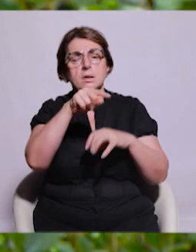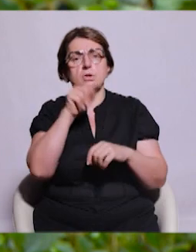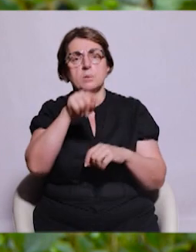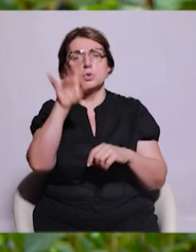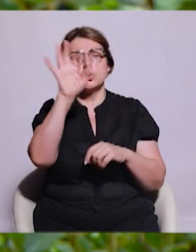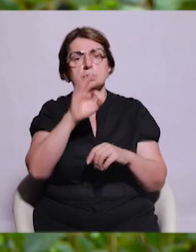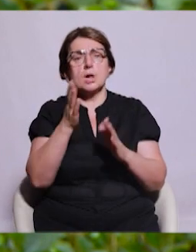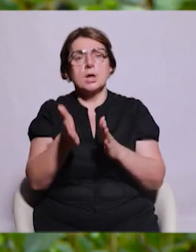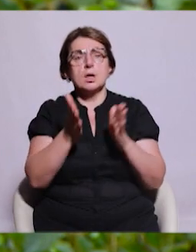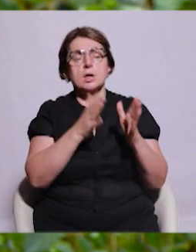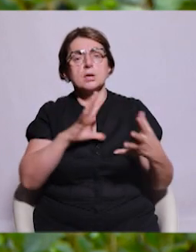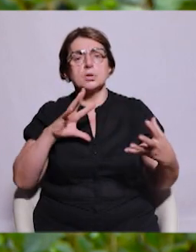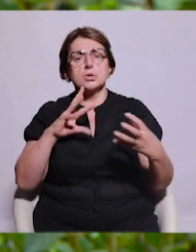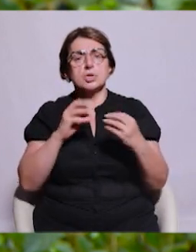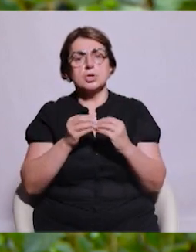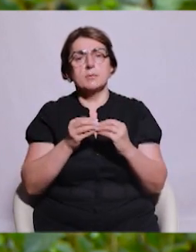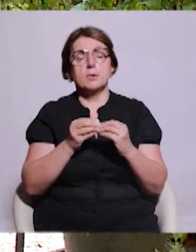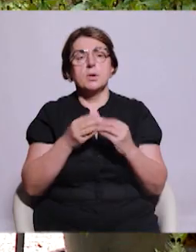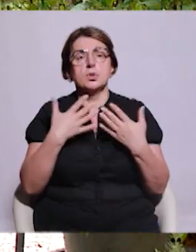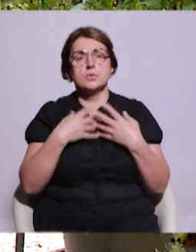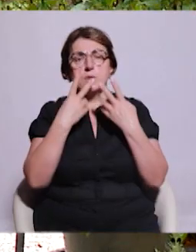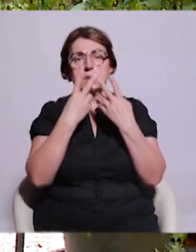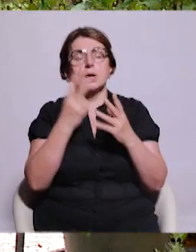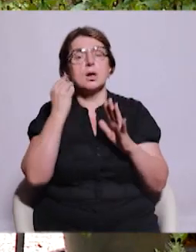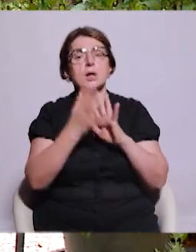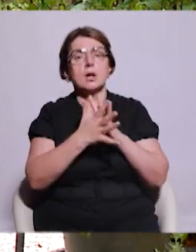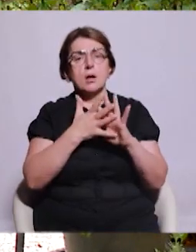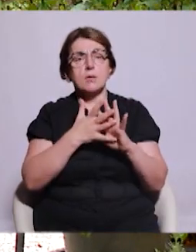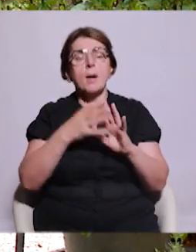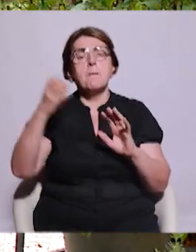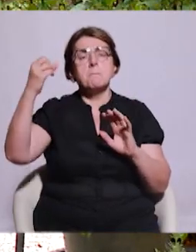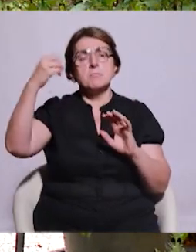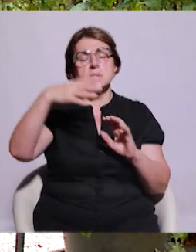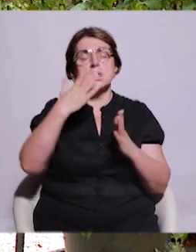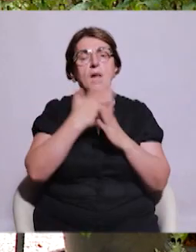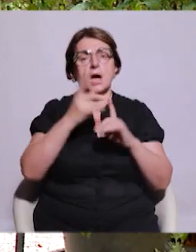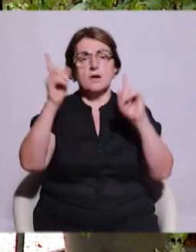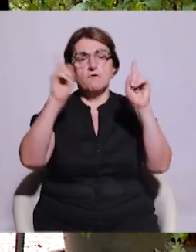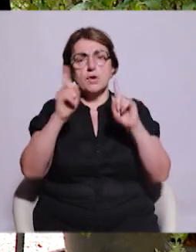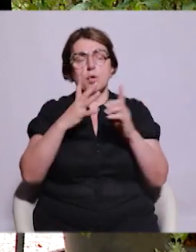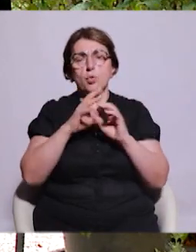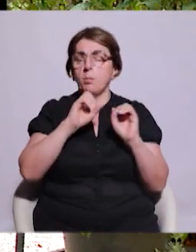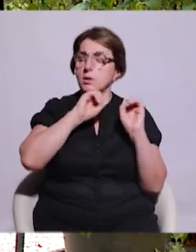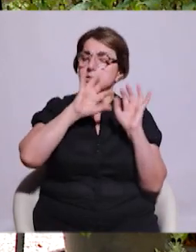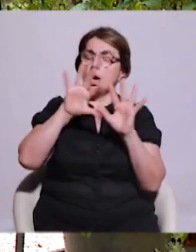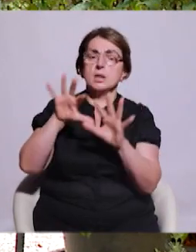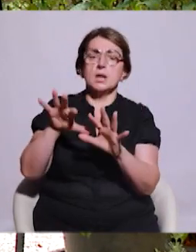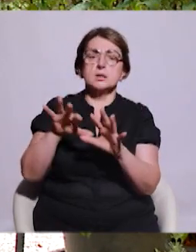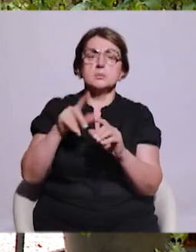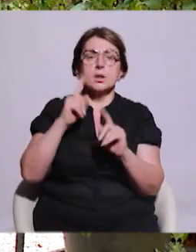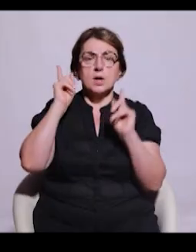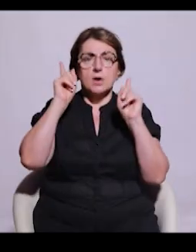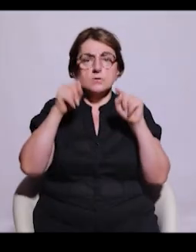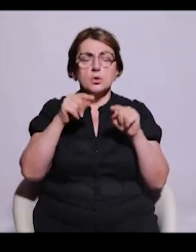შესახებ და დროა გადავიდეთ შეჯამებაზე. ჩვენ დღეს გავიგეთ, რომ მზე ვარსკვლავია, რომელიც ანათებს. გავიგეთ,